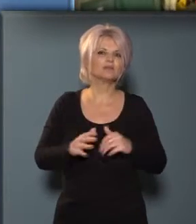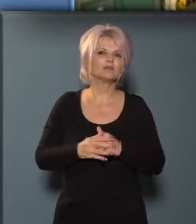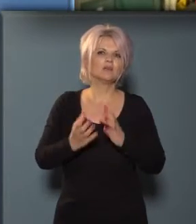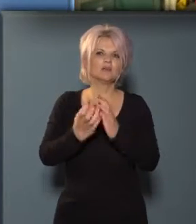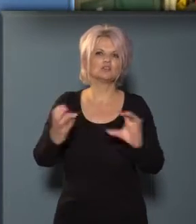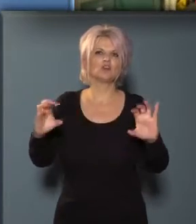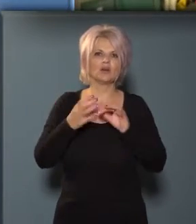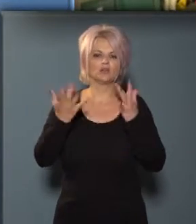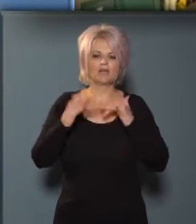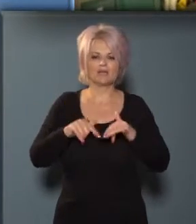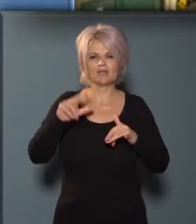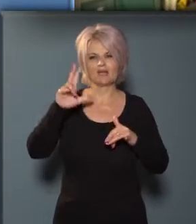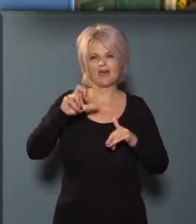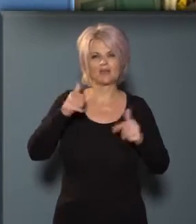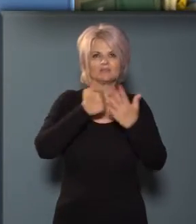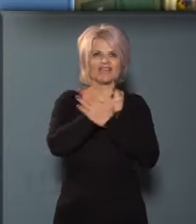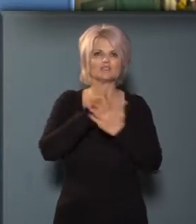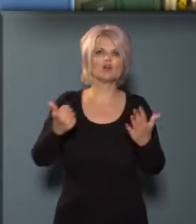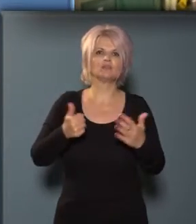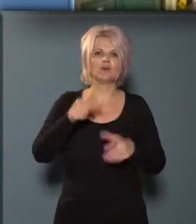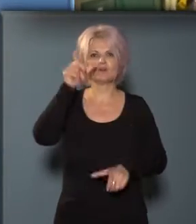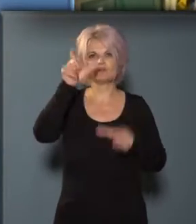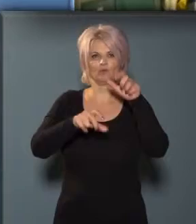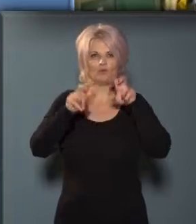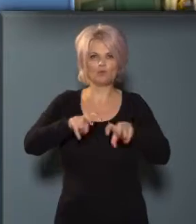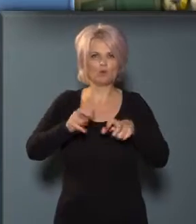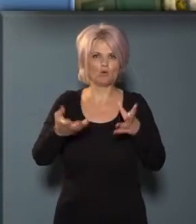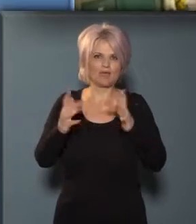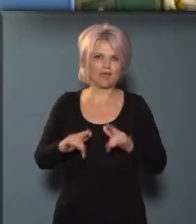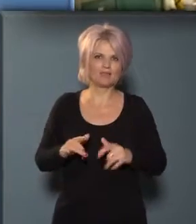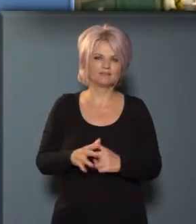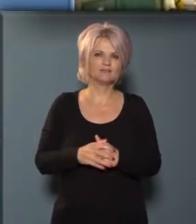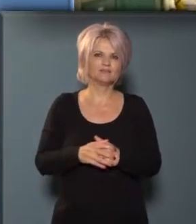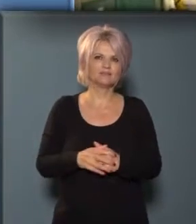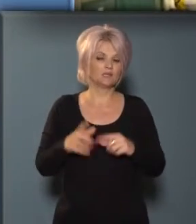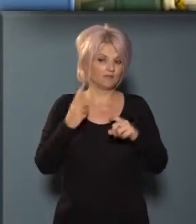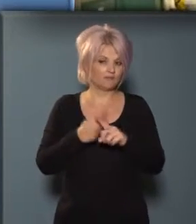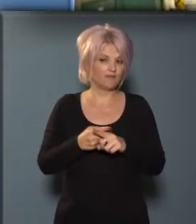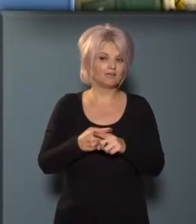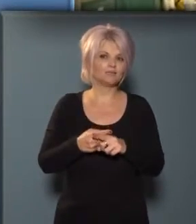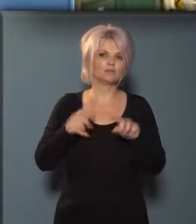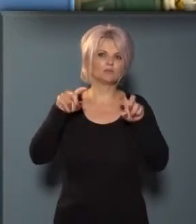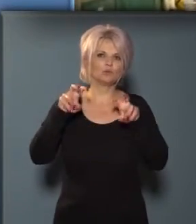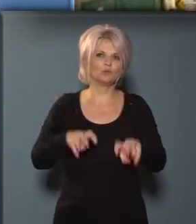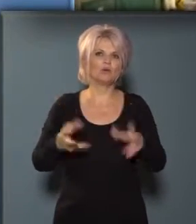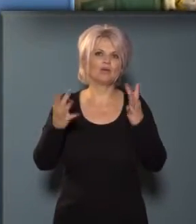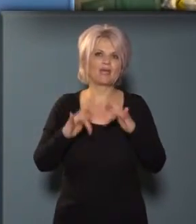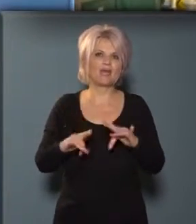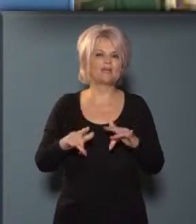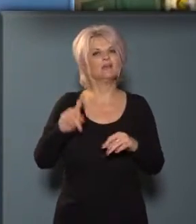befogadó képessége az 360 fő, ennyi ülőhelyet tudunk biztosítani, fix ülőhely, ennyi van a csarnokban.